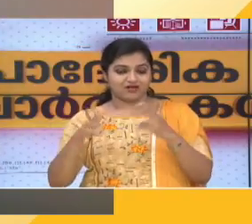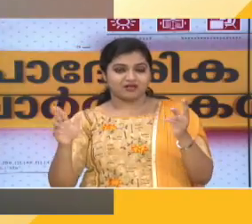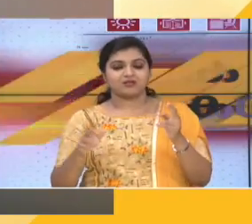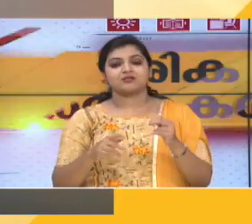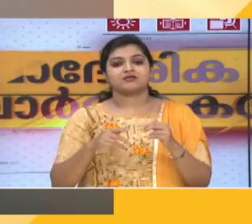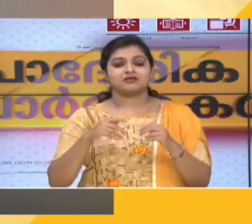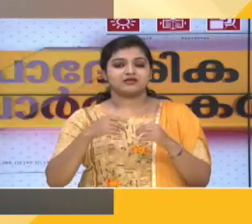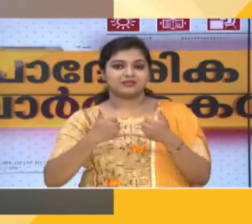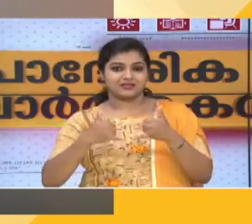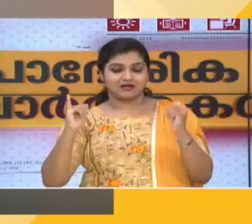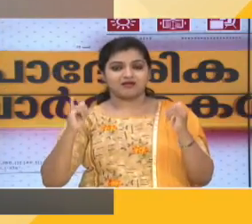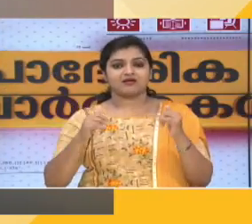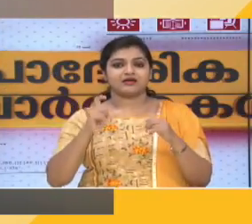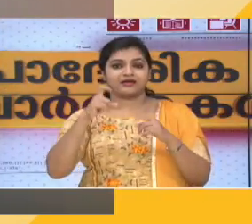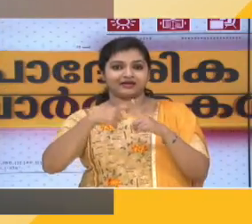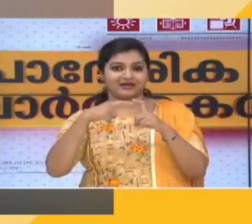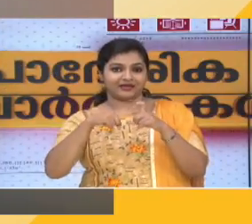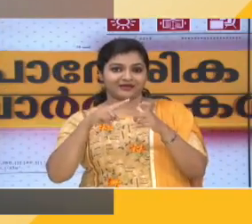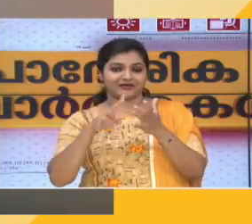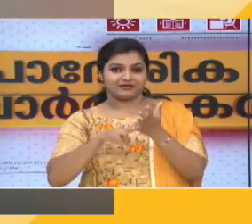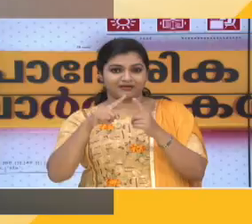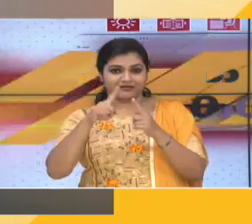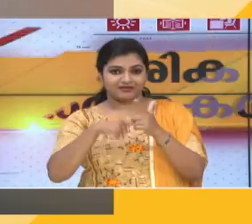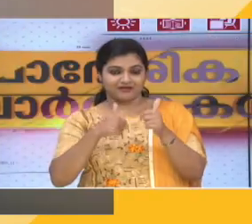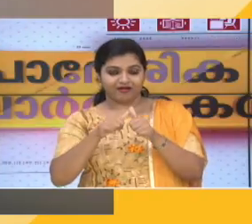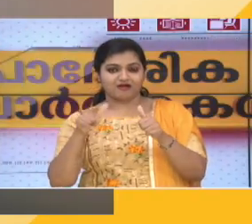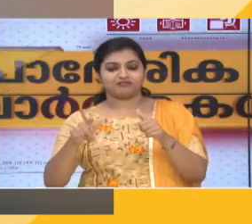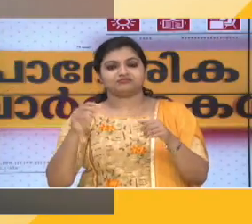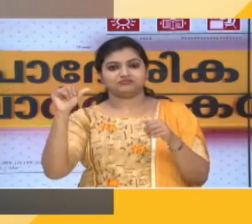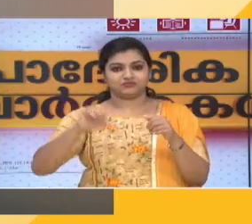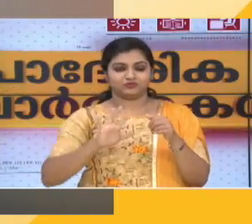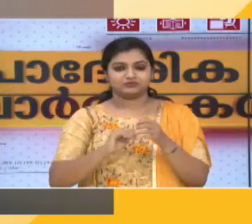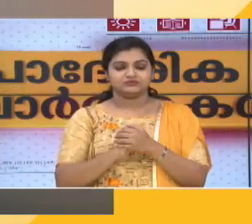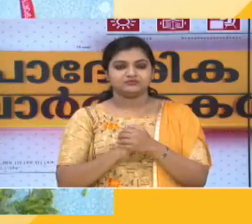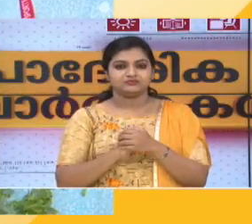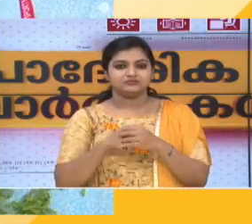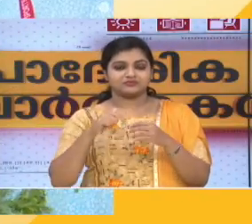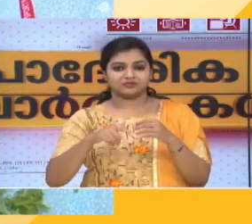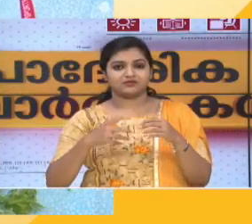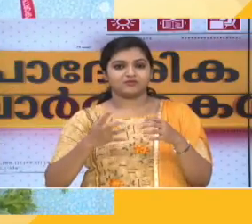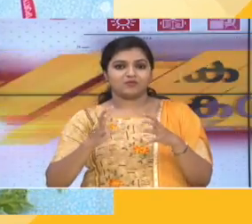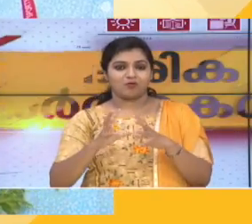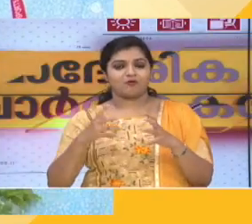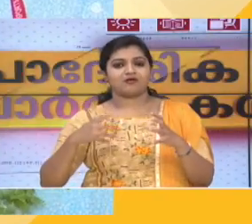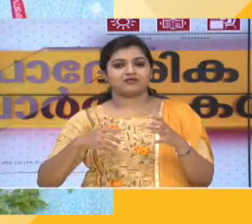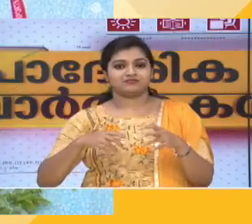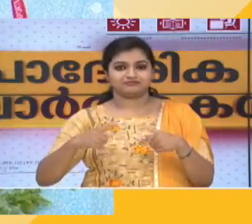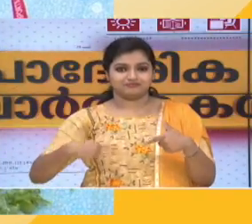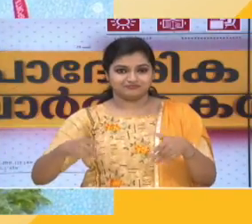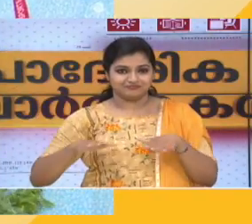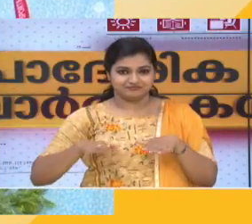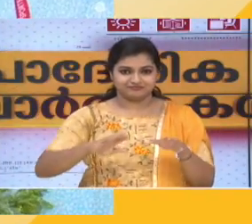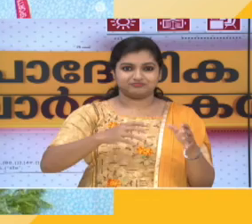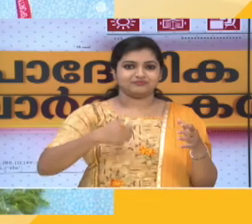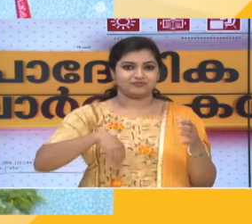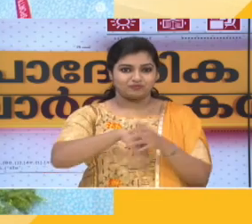എന്നാൽ കാലിൽ ചക്രവും കയ്യിൽ ബോളുമേന്തി കുതിച്ച ശ്രീലക്ഷ്മിയുടെ പ്രകടനം ശ്രദ്ധിക്കപ്പെട്ടു. അതെ, നല്ല റിസ്ക് ഉണ്ട്. വളരെ കുറച്ച് പേര്